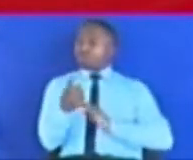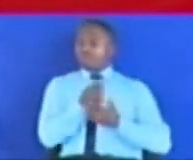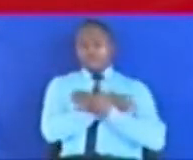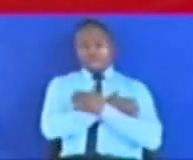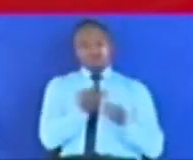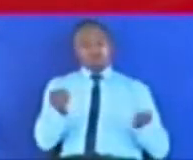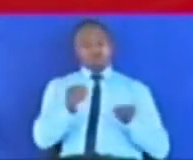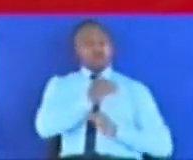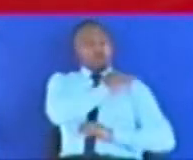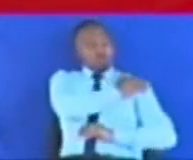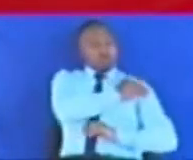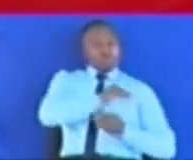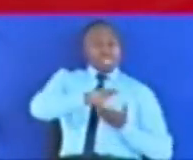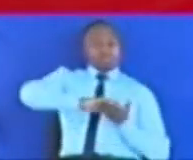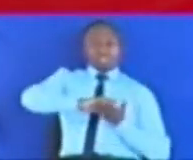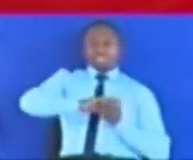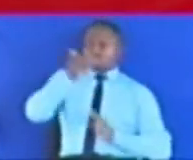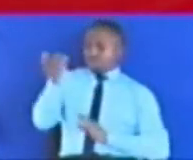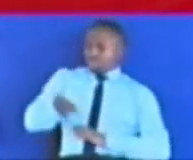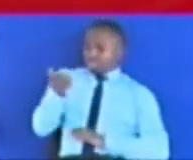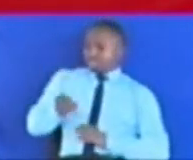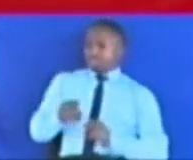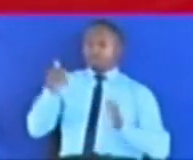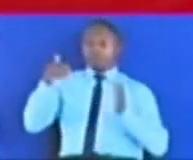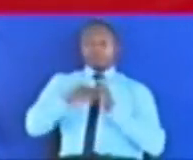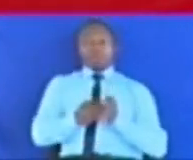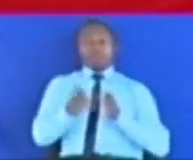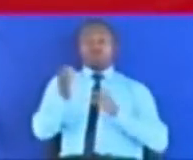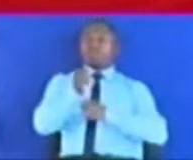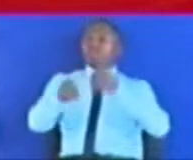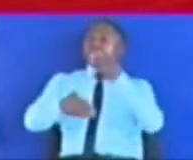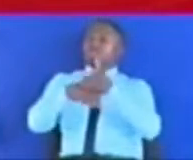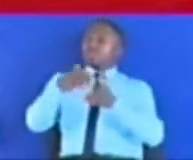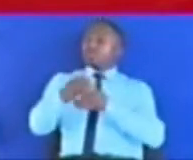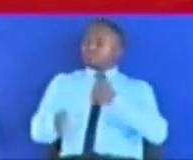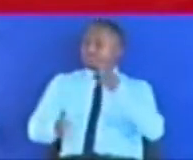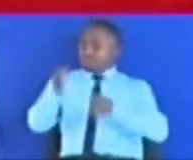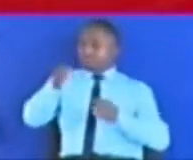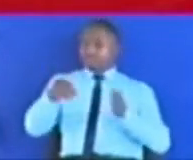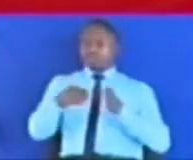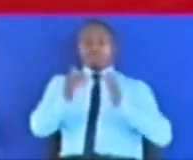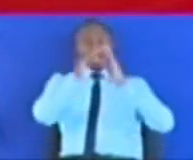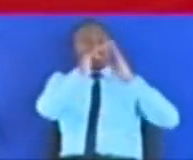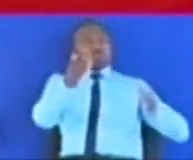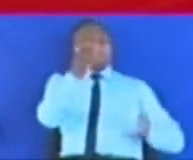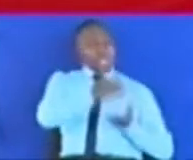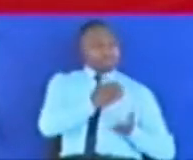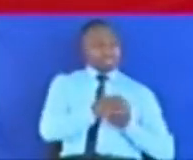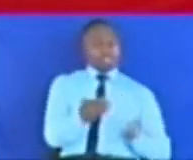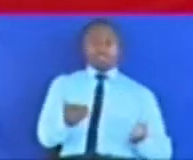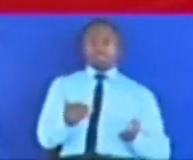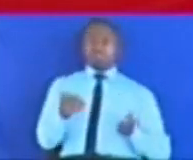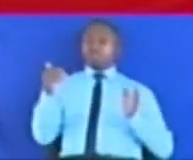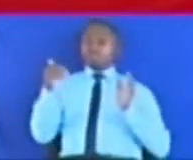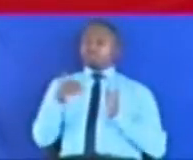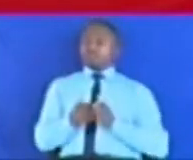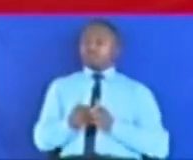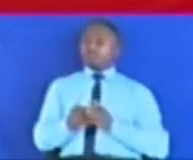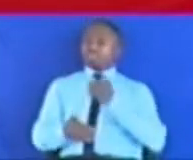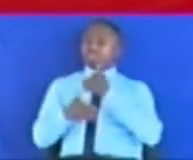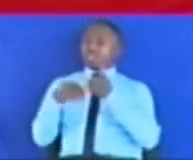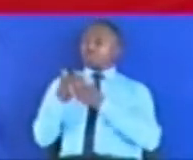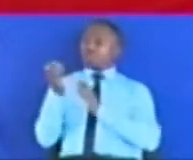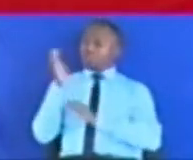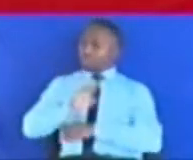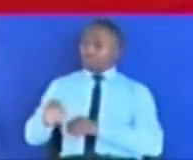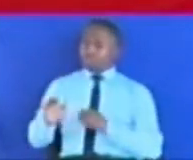huduma ya msingi kwenye kijiji husika. Tunasubiri mpaka tujenge zahanati, tunasubiri nyumba ya mganga ikamilike, tunasubiri jengo la zahanati